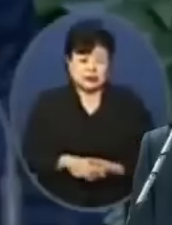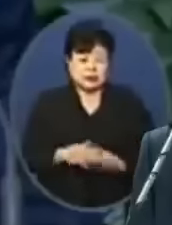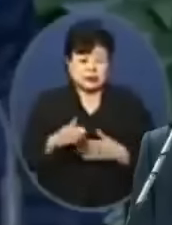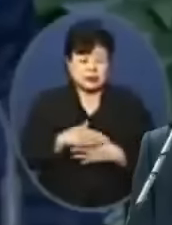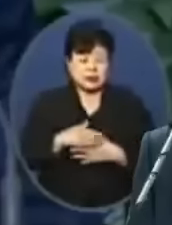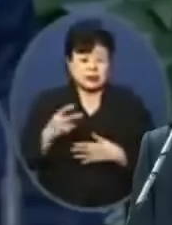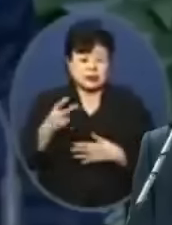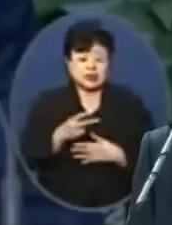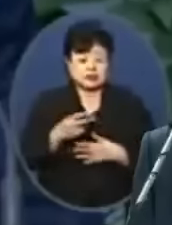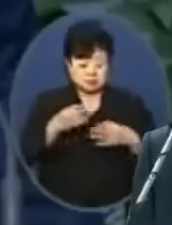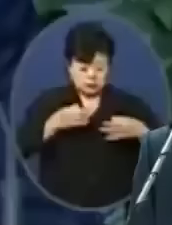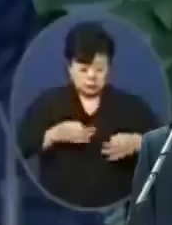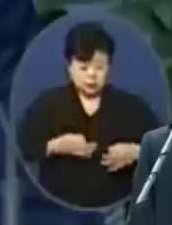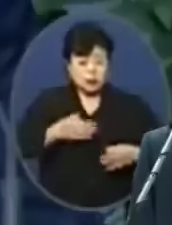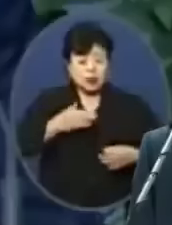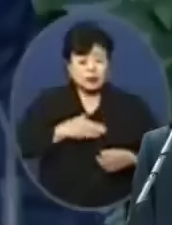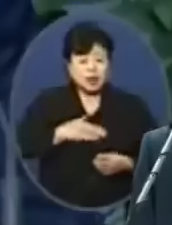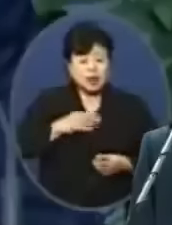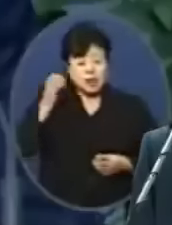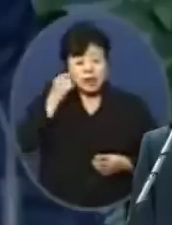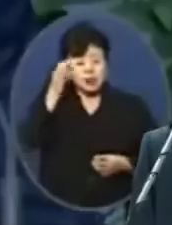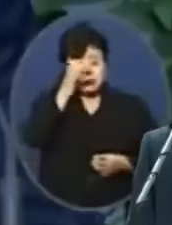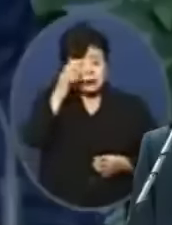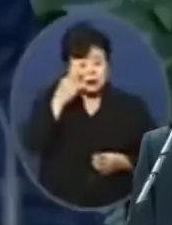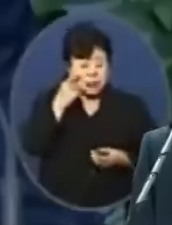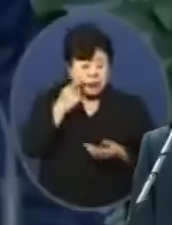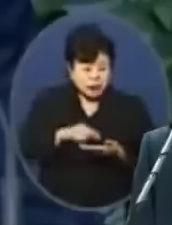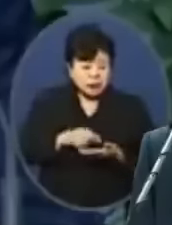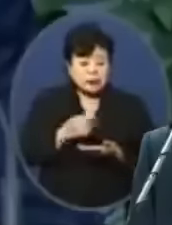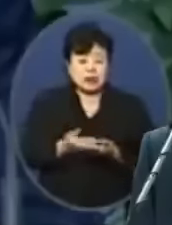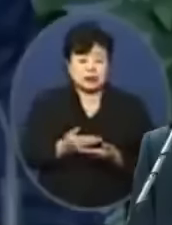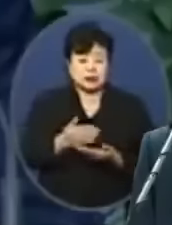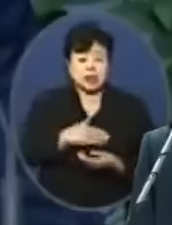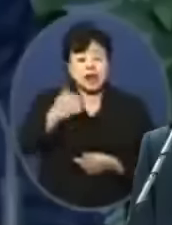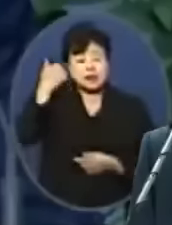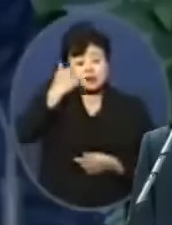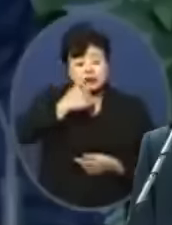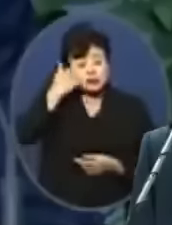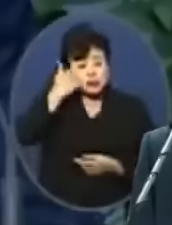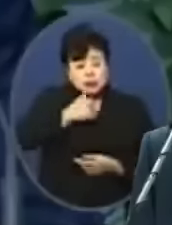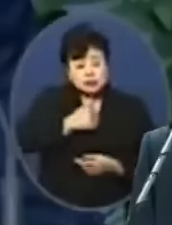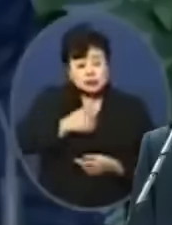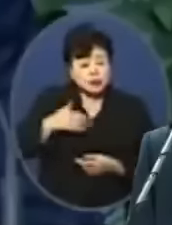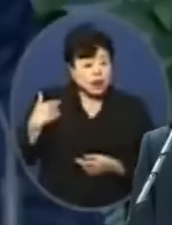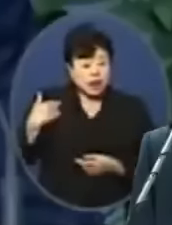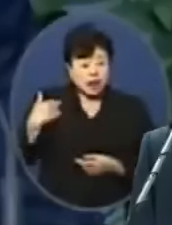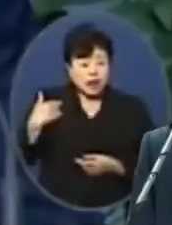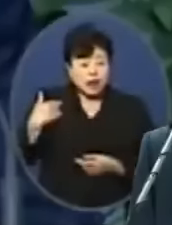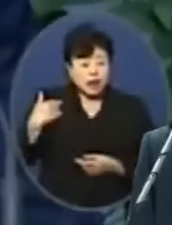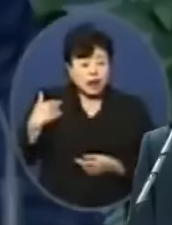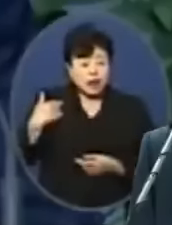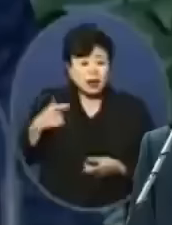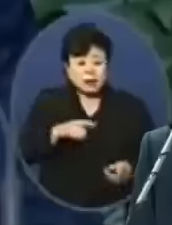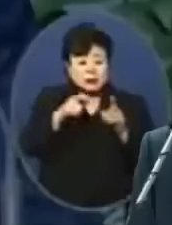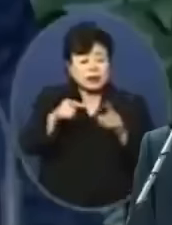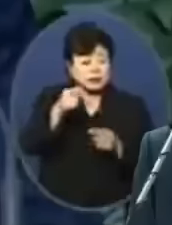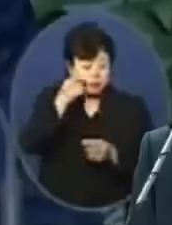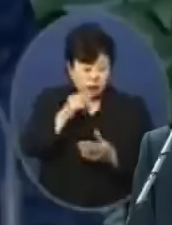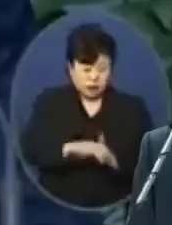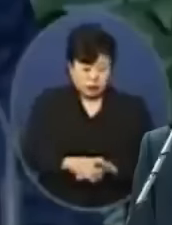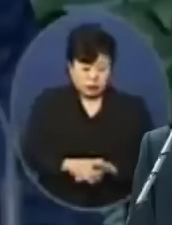네, 다시 한번 보십시오. 나를 찾아주십시오. 난 내가 누군지 모르고 살아갈 수가